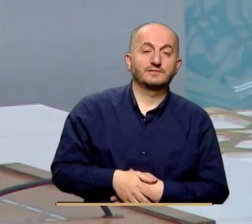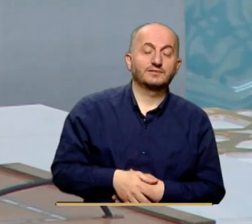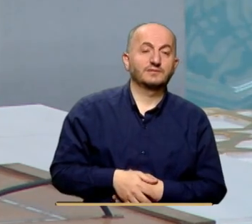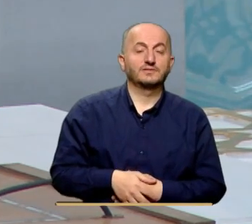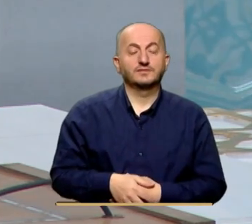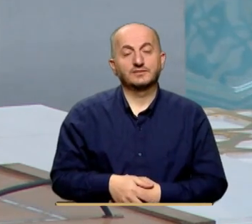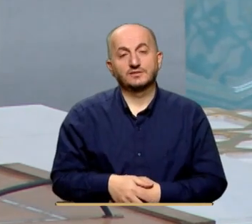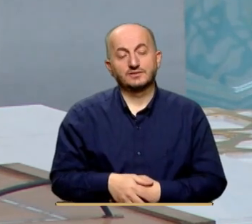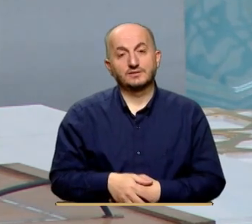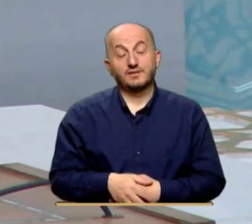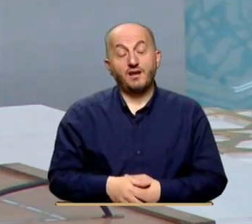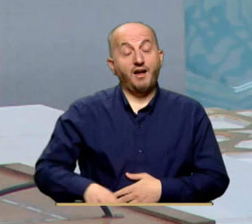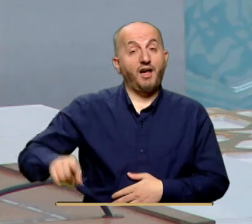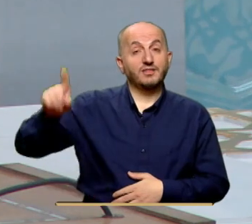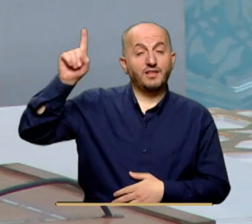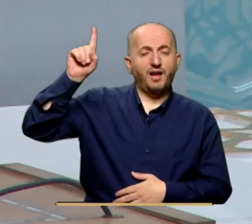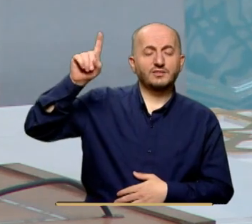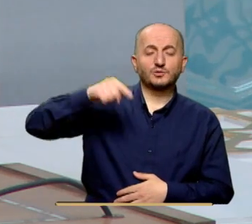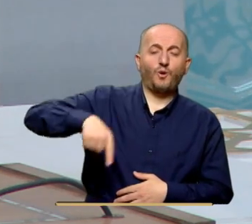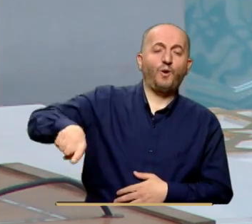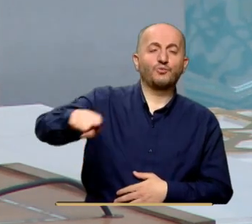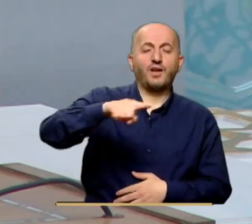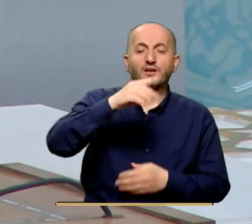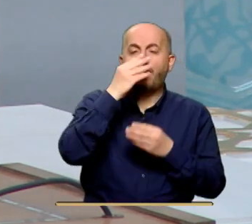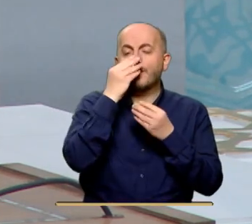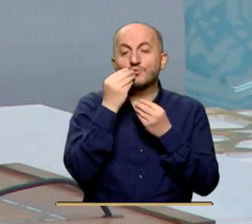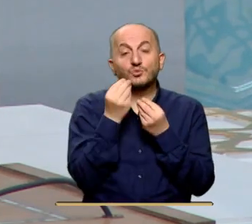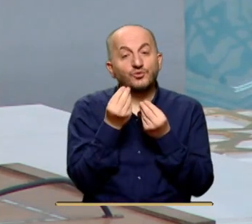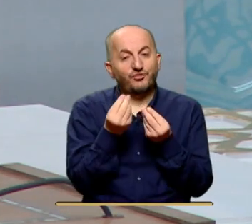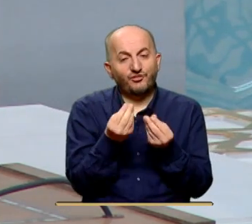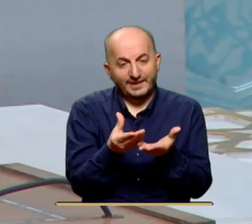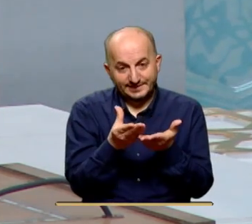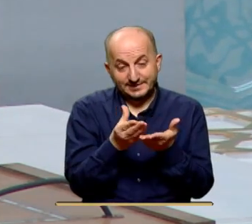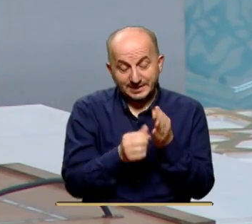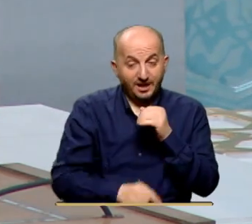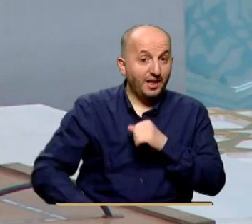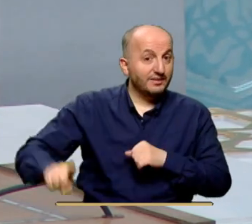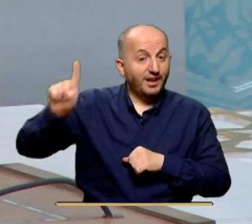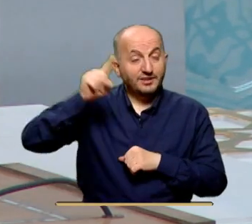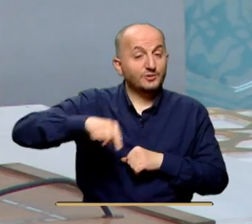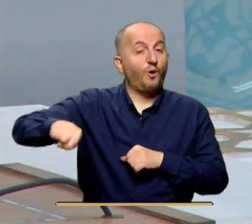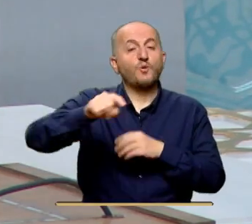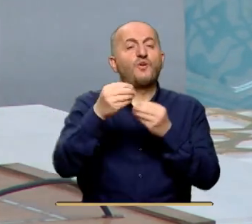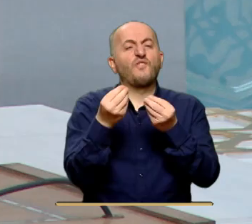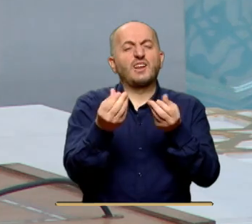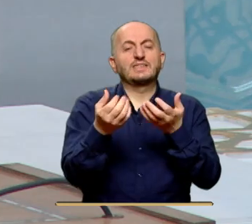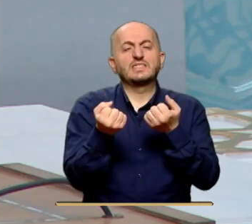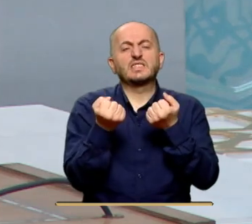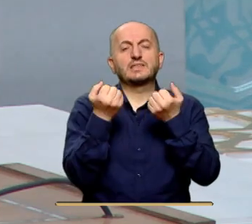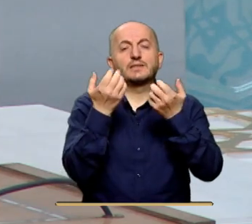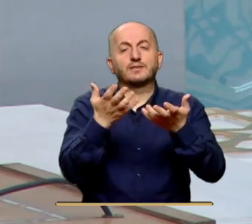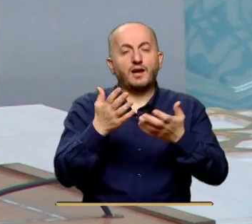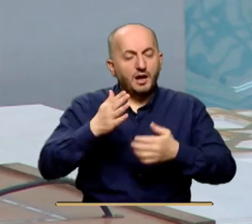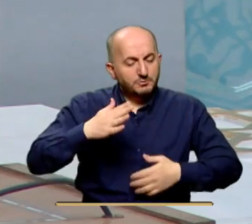minel kerame. Allah'ın onlara lütfettiği, Allah'ın onlara verdiği ikramı,